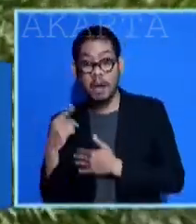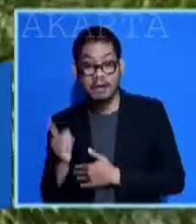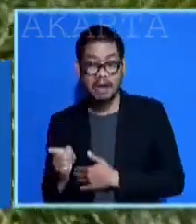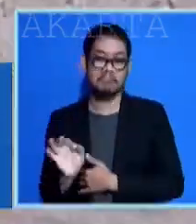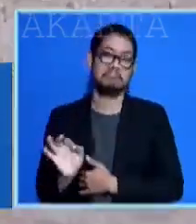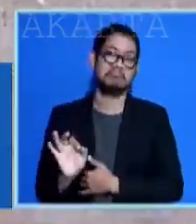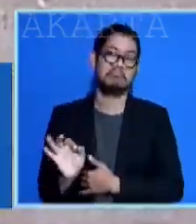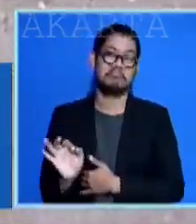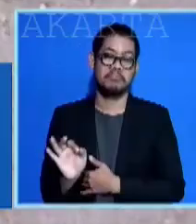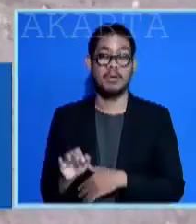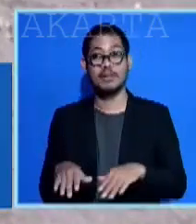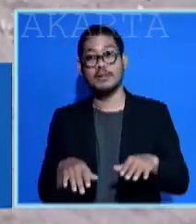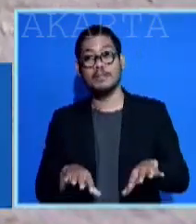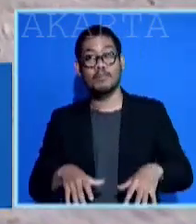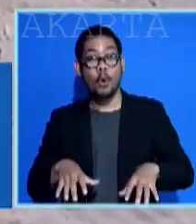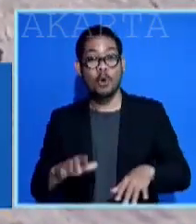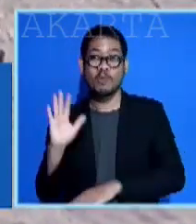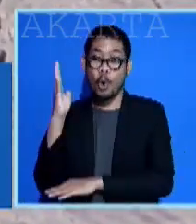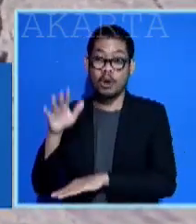ugiuti tanemanem